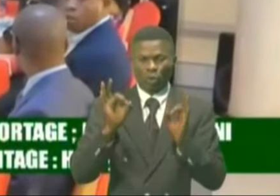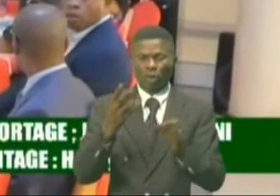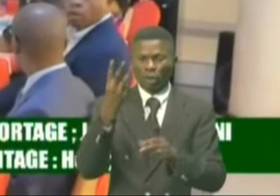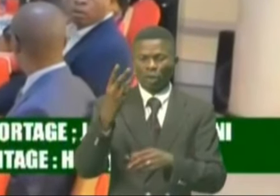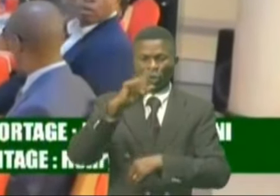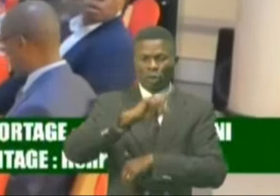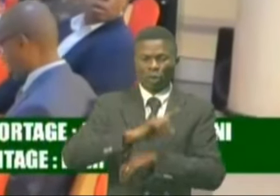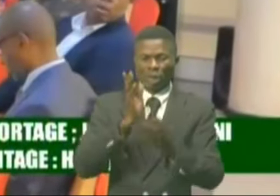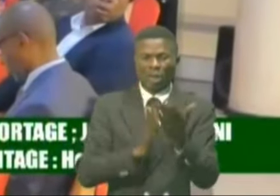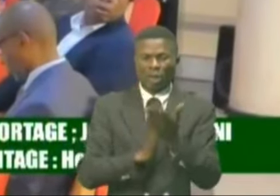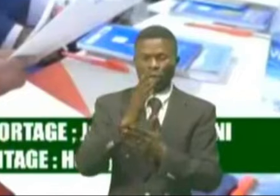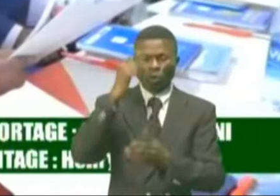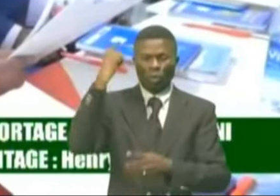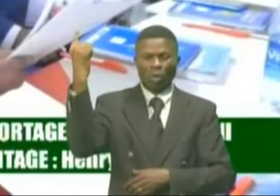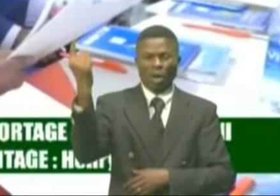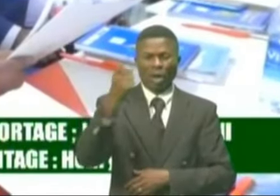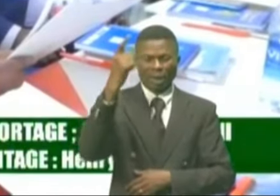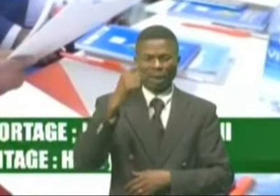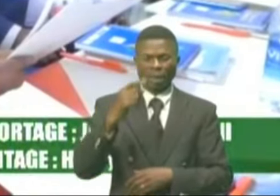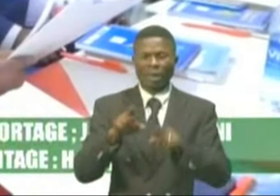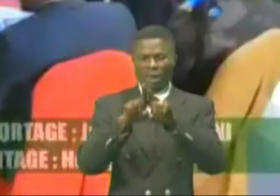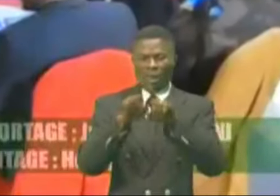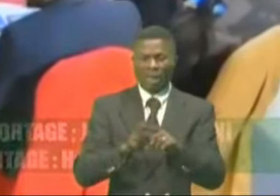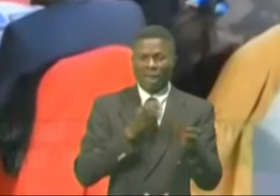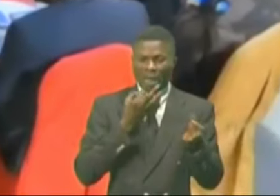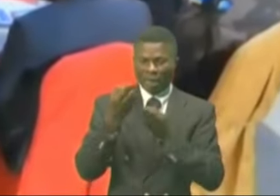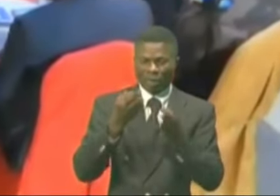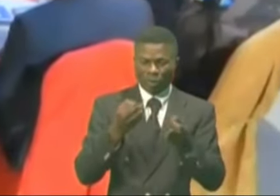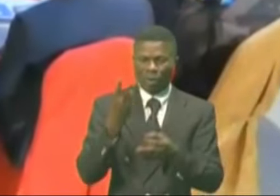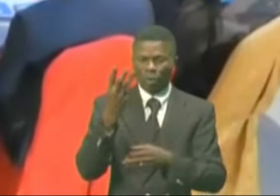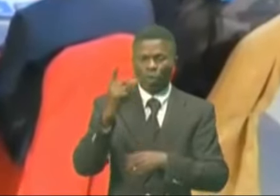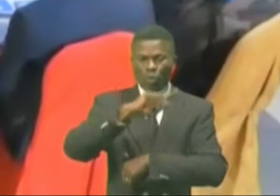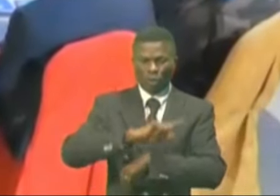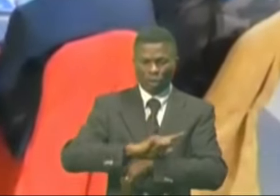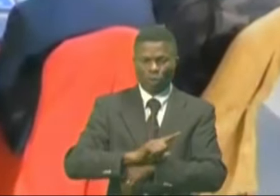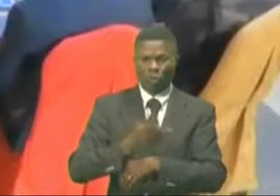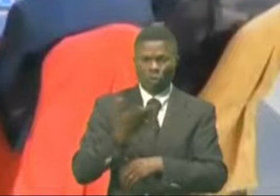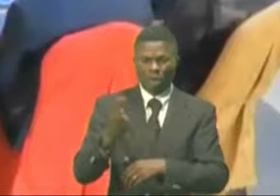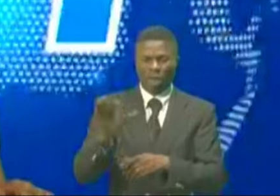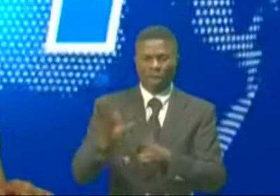droit international humanitaire seront développées durant ces travaux.